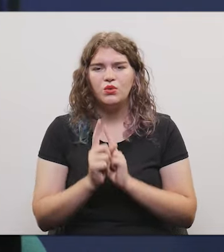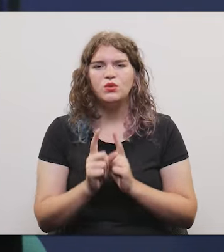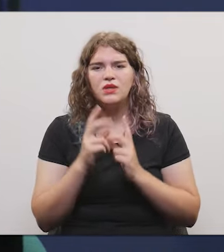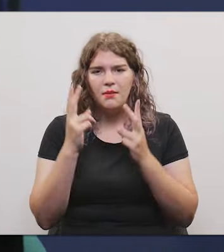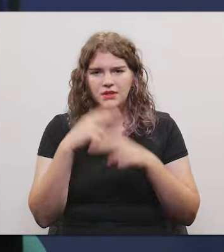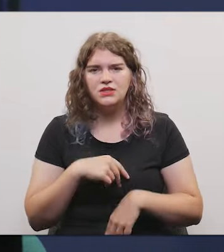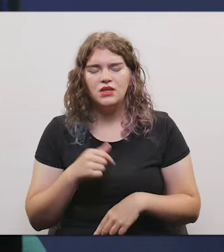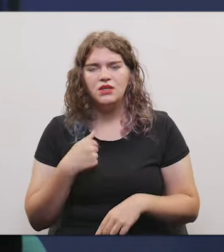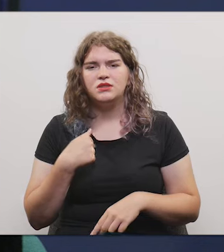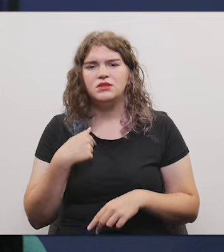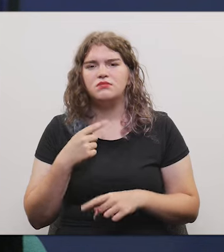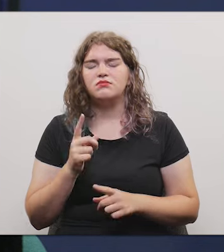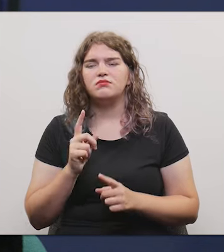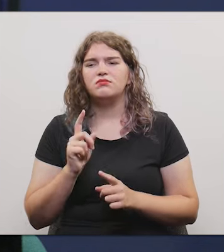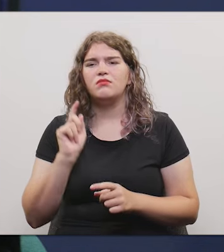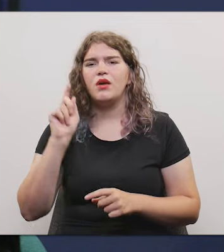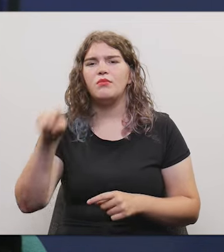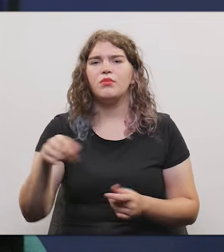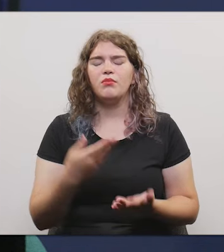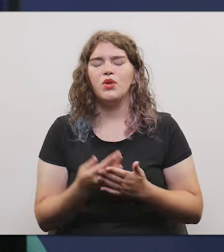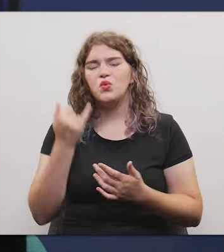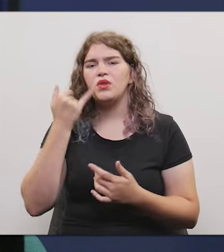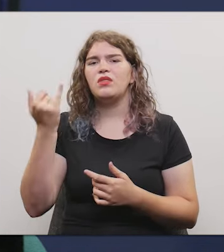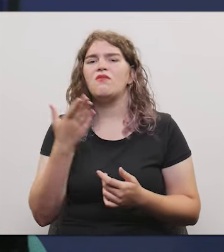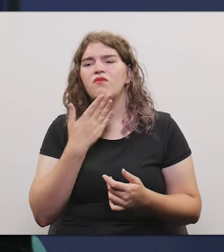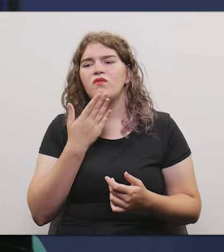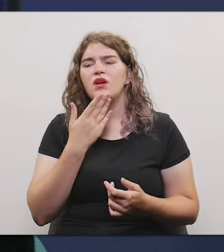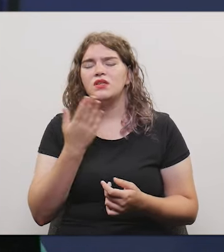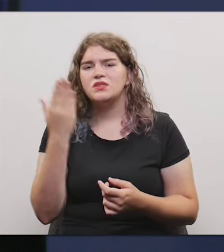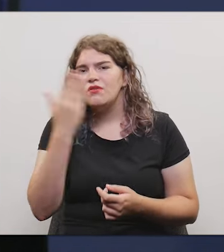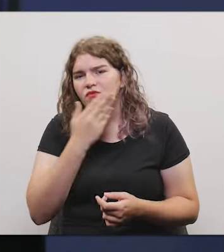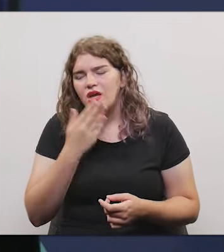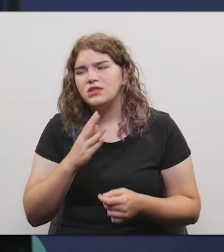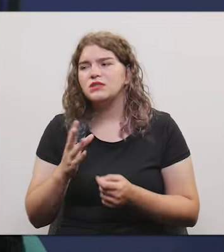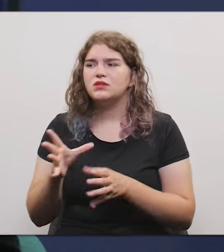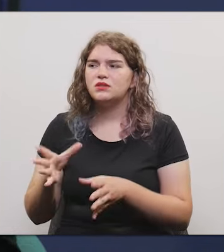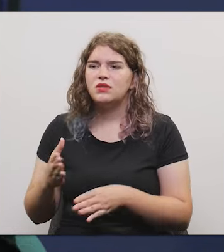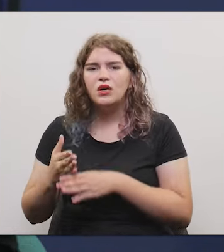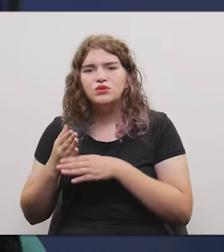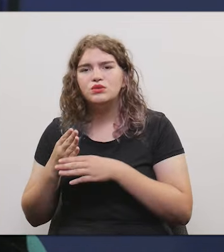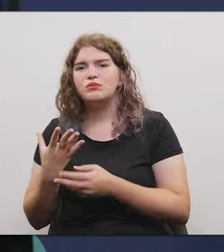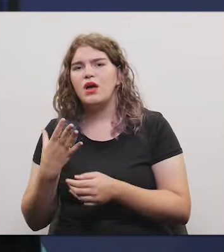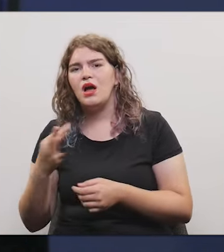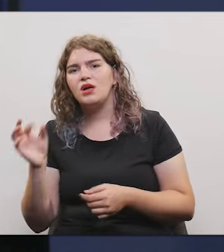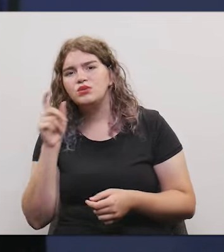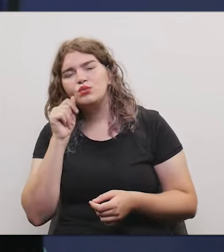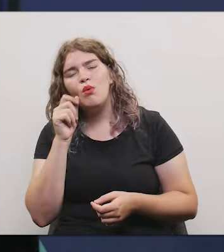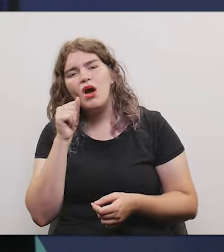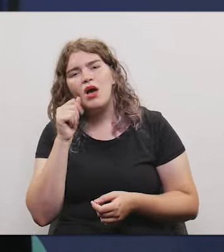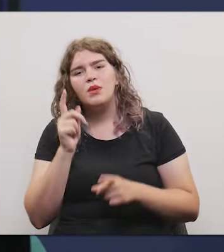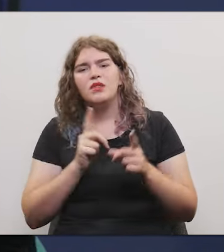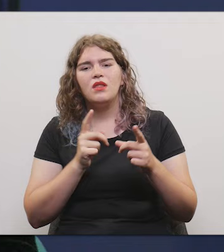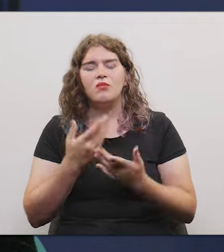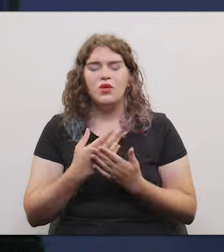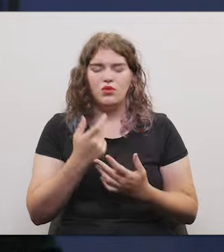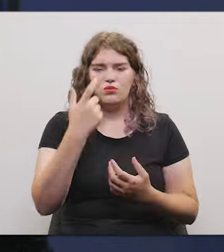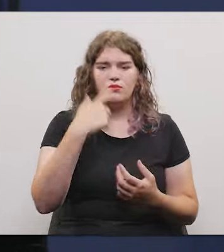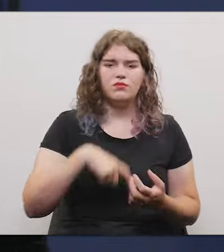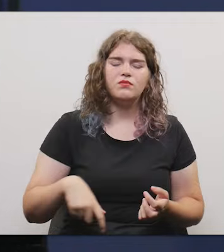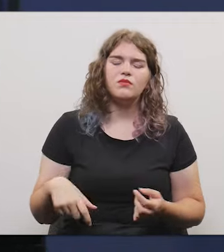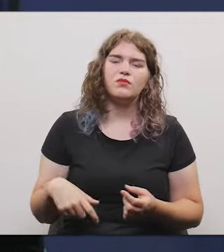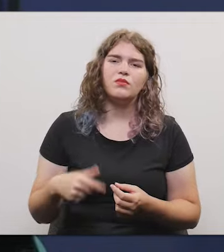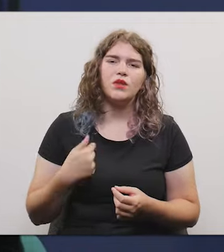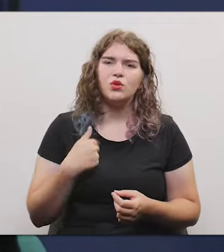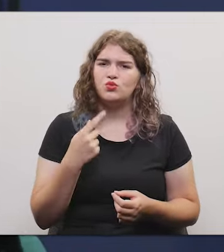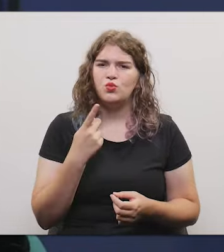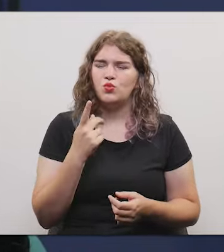acest curs și, într-adevăr, te duci acolo pe ideea că vrei să înveți, ajuți pe ceilalți, dar nici nu-ți dai, cel puțin